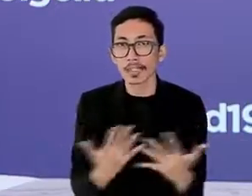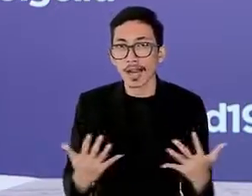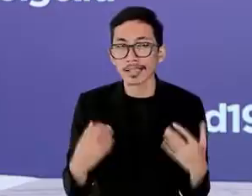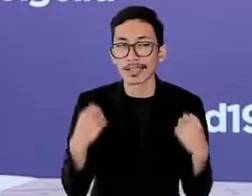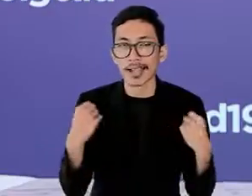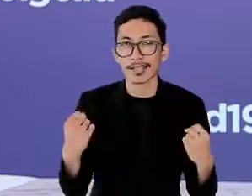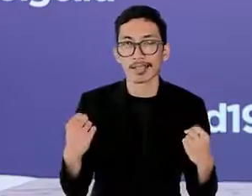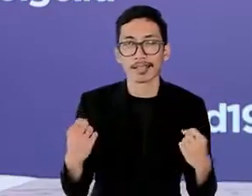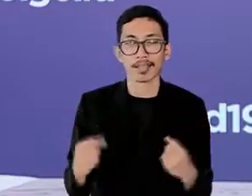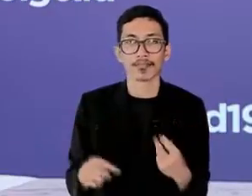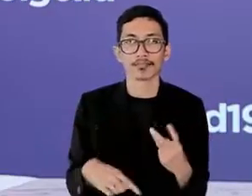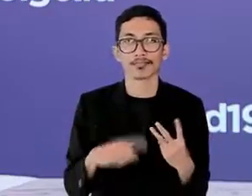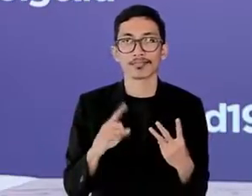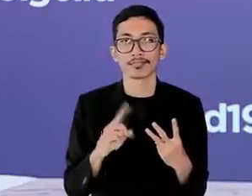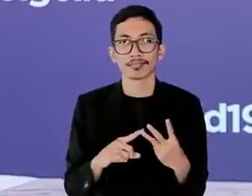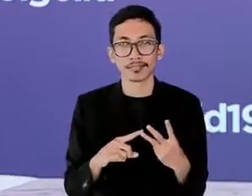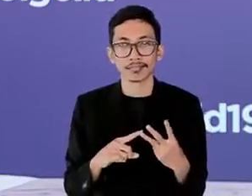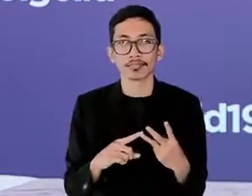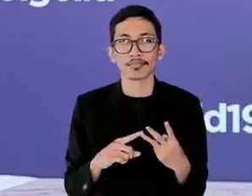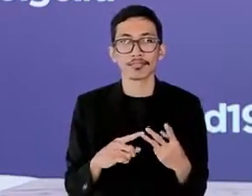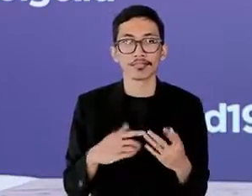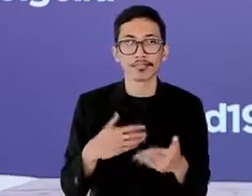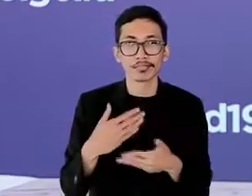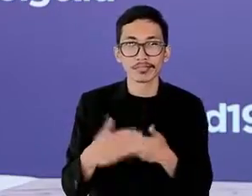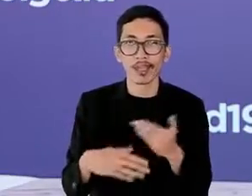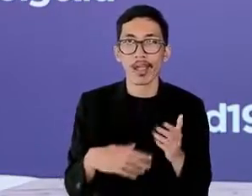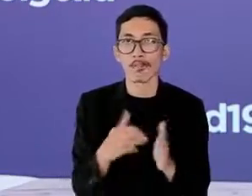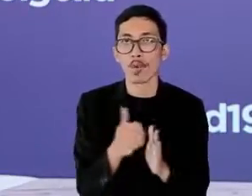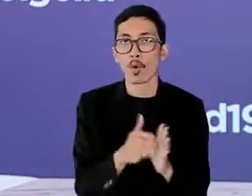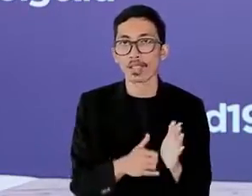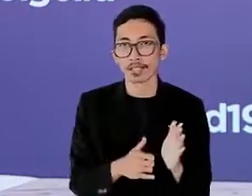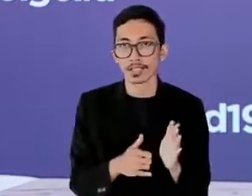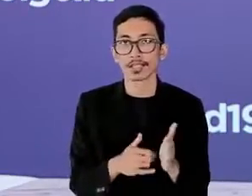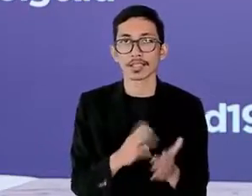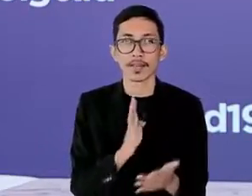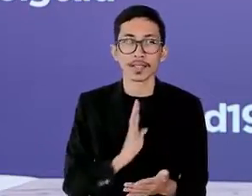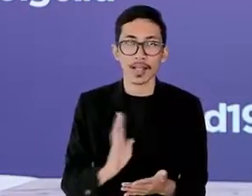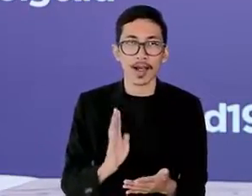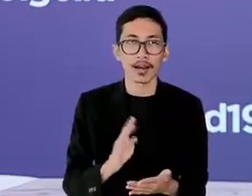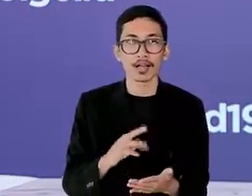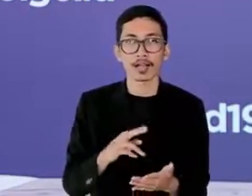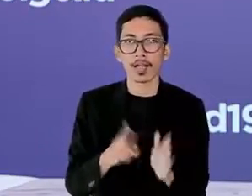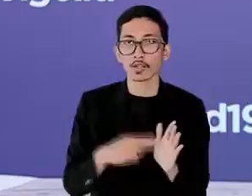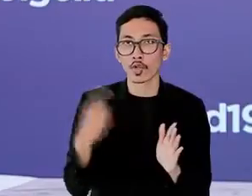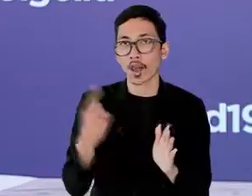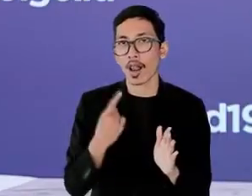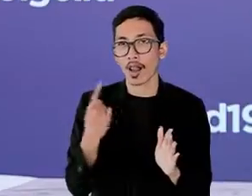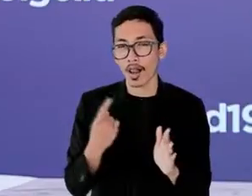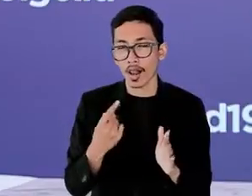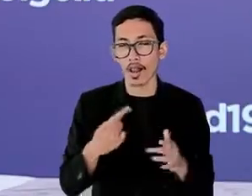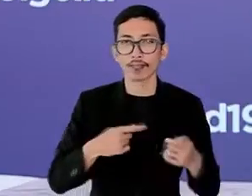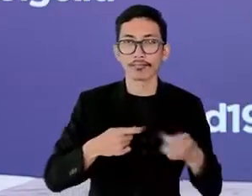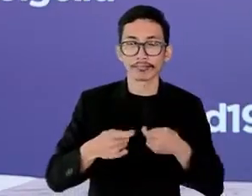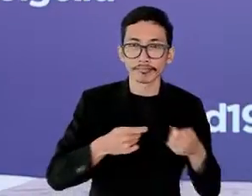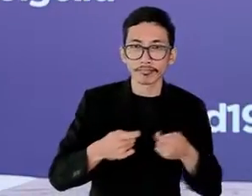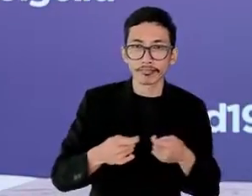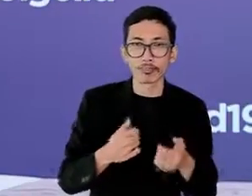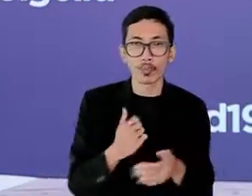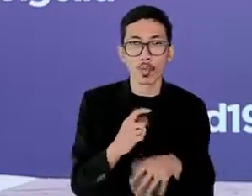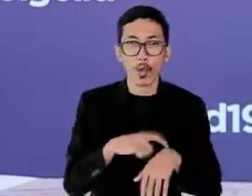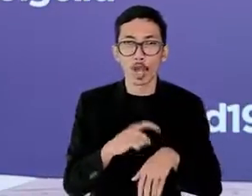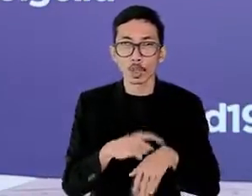ketiga melakukan evaluasi kebijakan nasional dan sistem pengendalian yang lebih efisien secara berkala